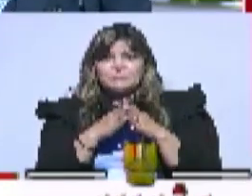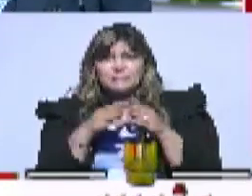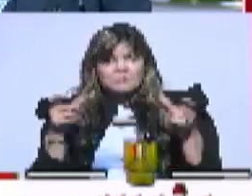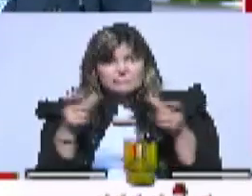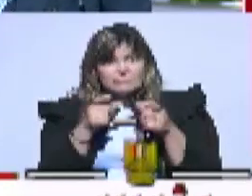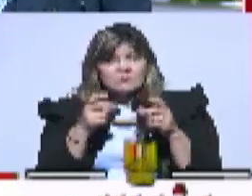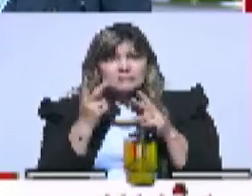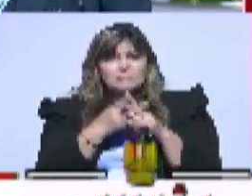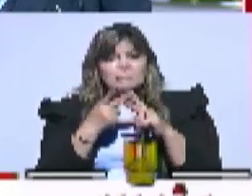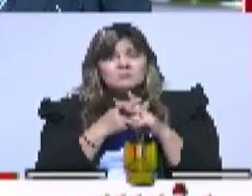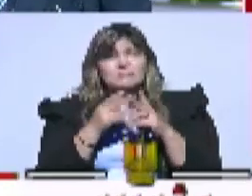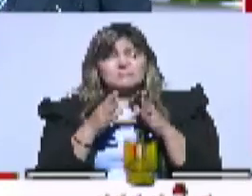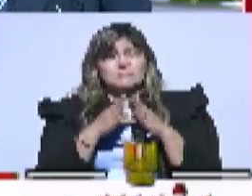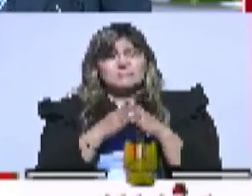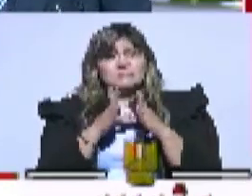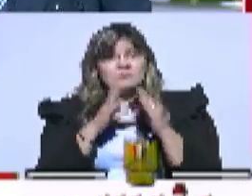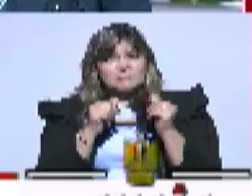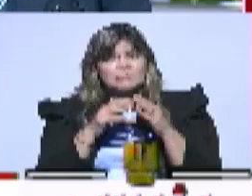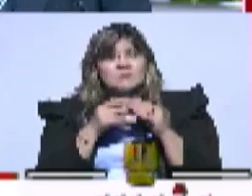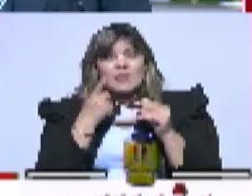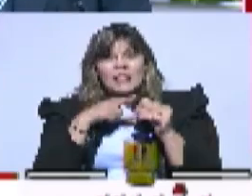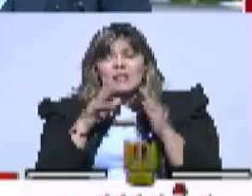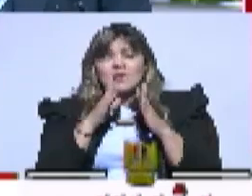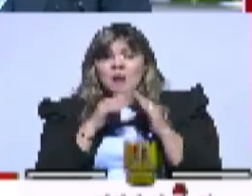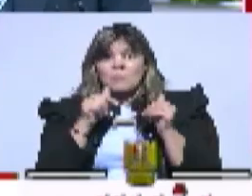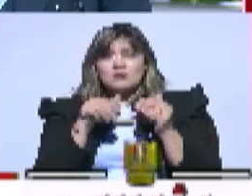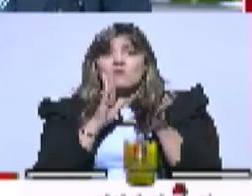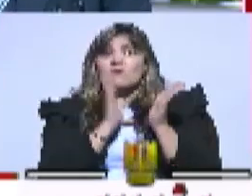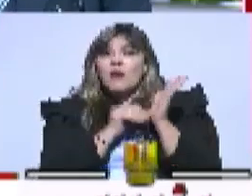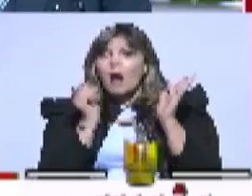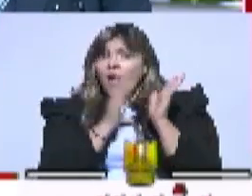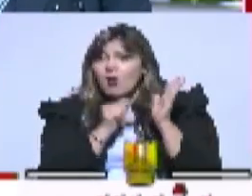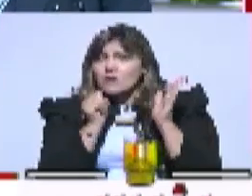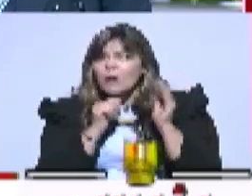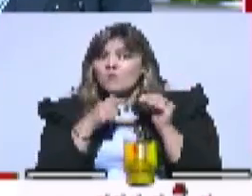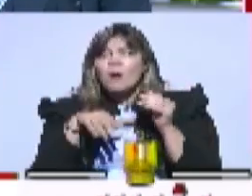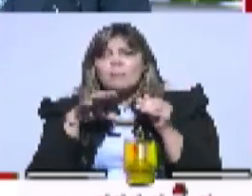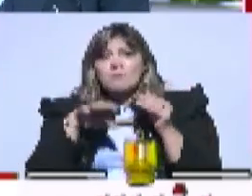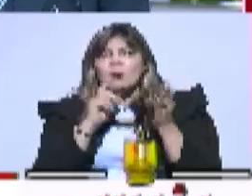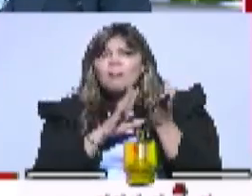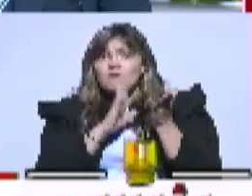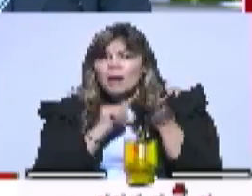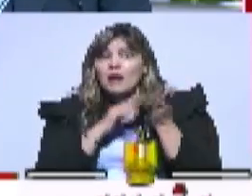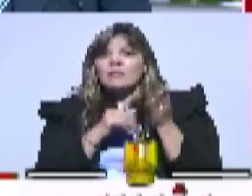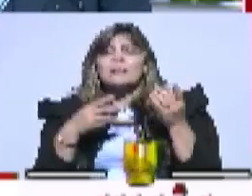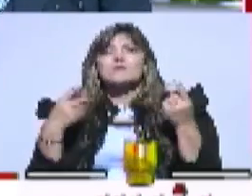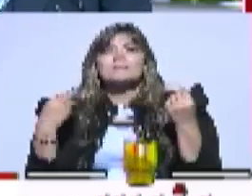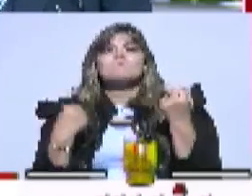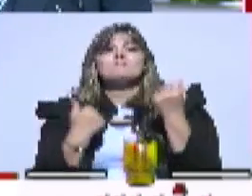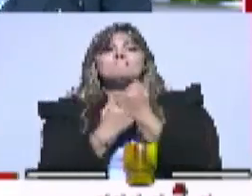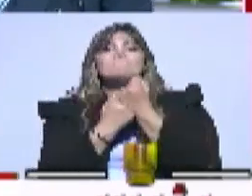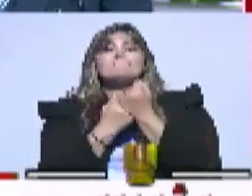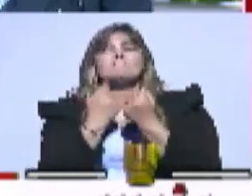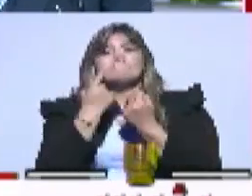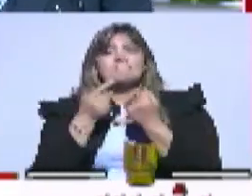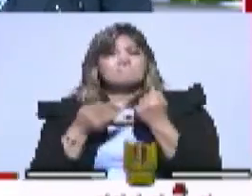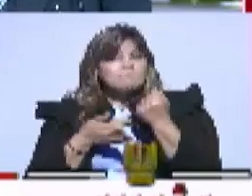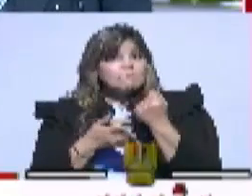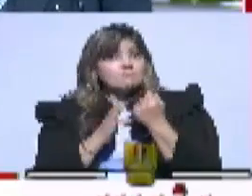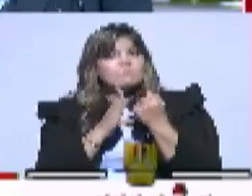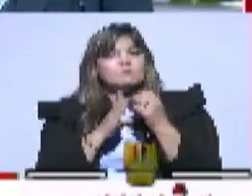يجتمع الشعب ده على أن مصر في خطر وأن المنطقة في خطر يتوحد